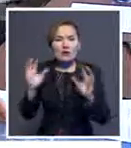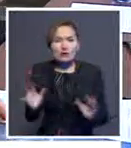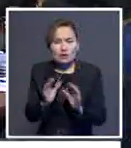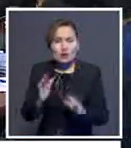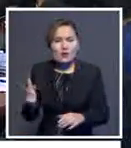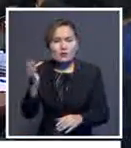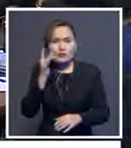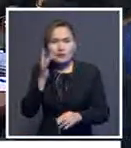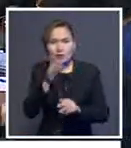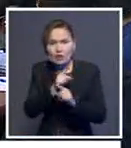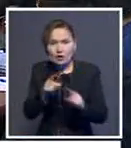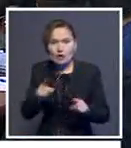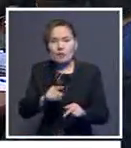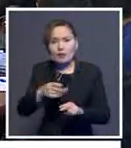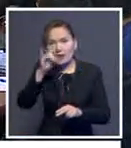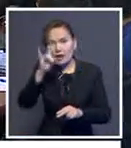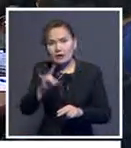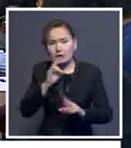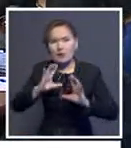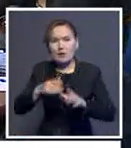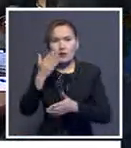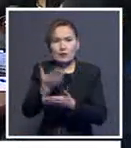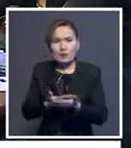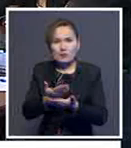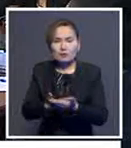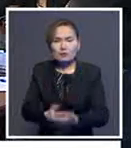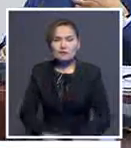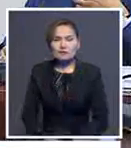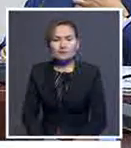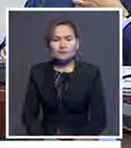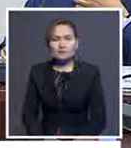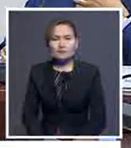еліміздің аз уақытта жеткен зор жетістігі екенін баса айтты мамандар.